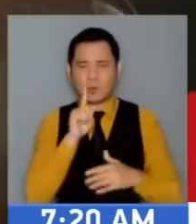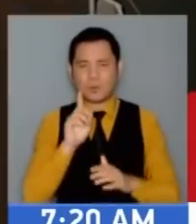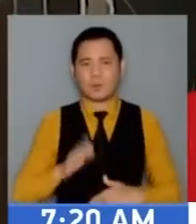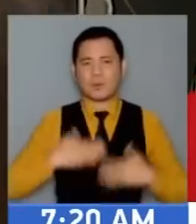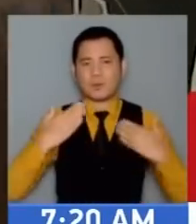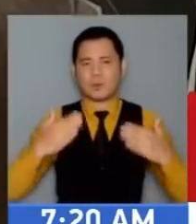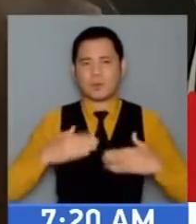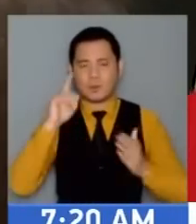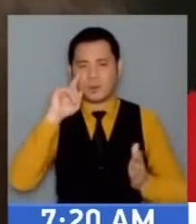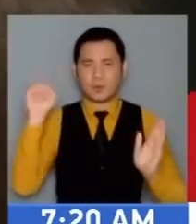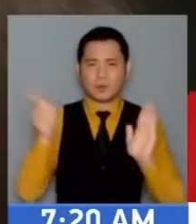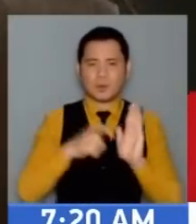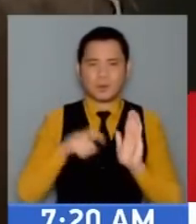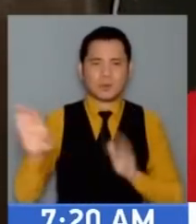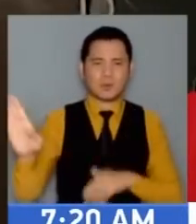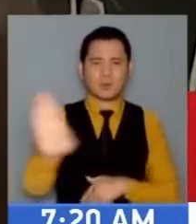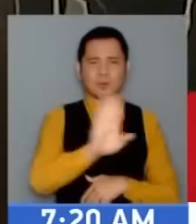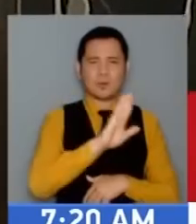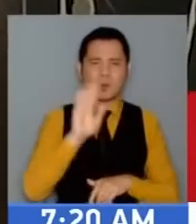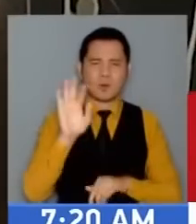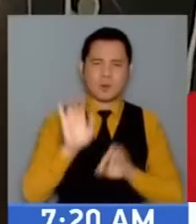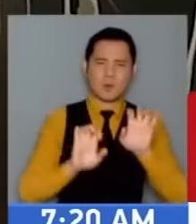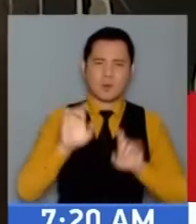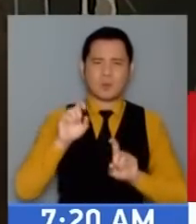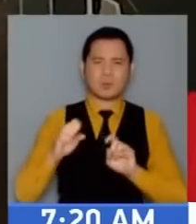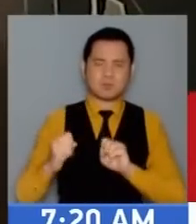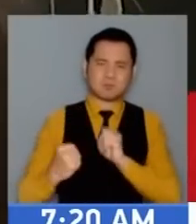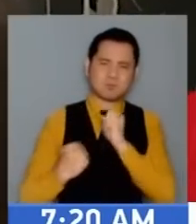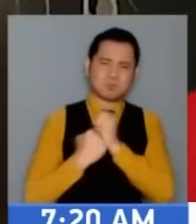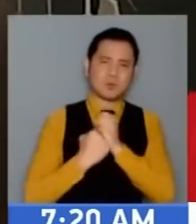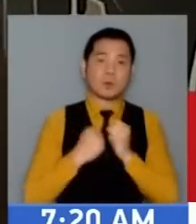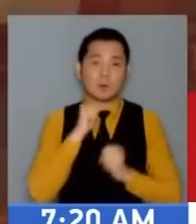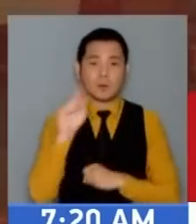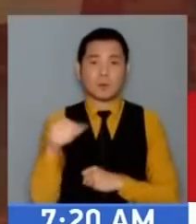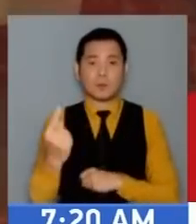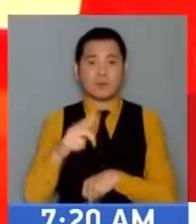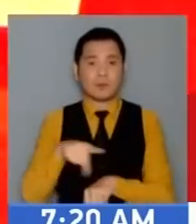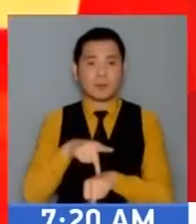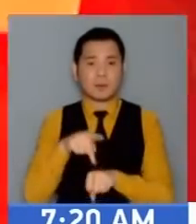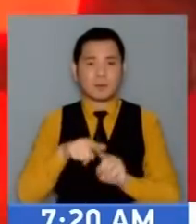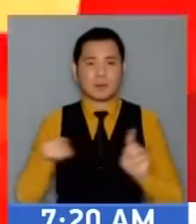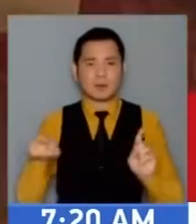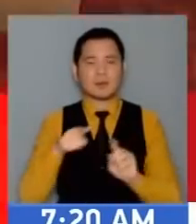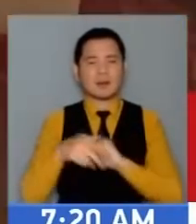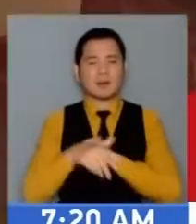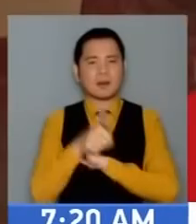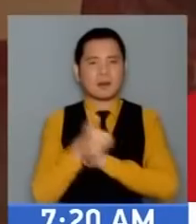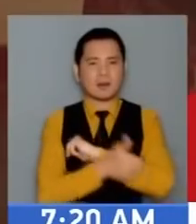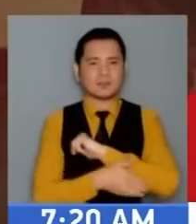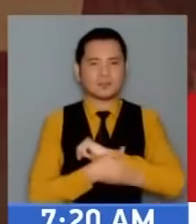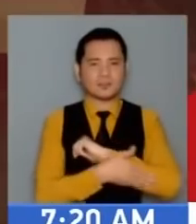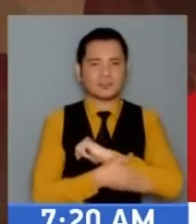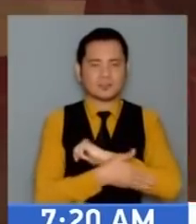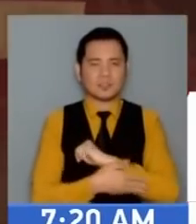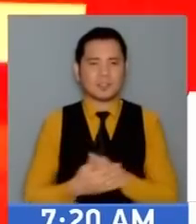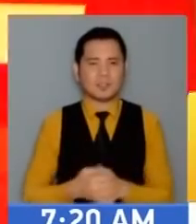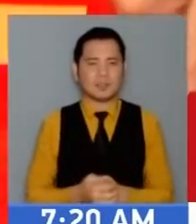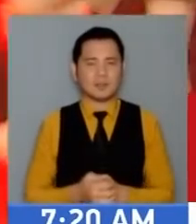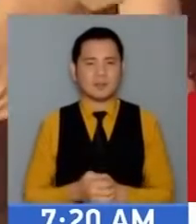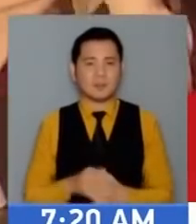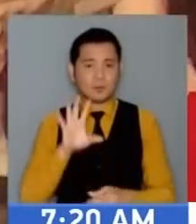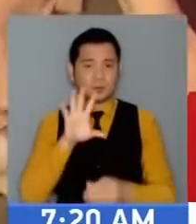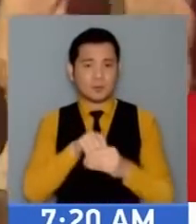ng P-Pop. And hindi lang sa Pilipinas, pati na rin sa ibang bansa, naririnig na yung P-Pop. Kabilang ang SB19 sa nagperform sa